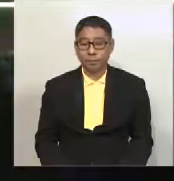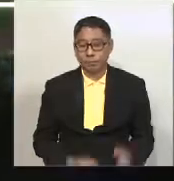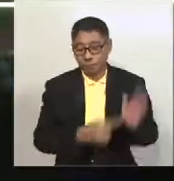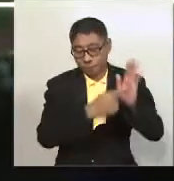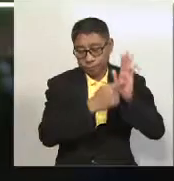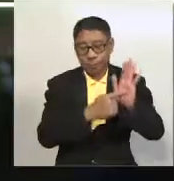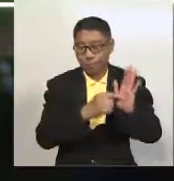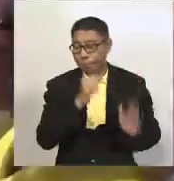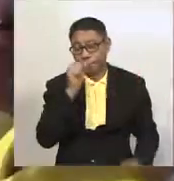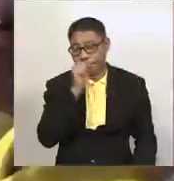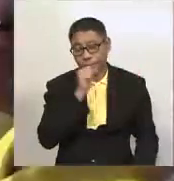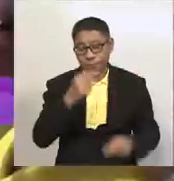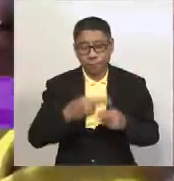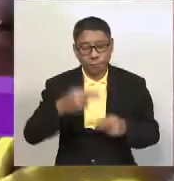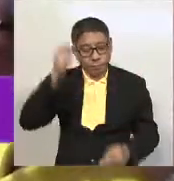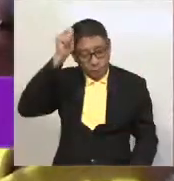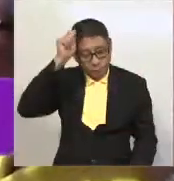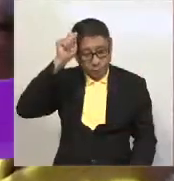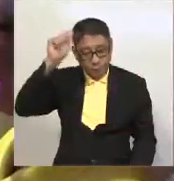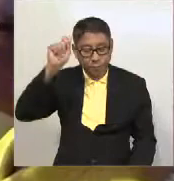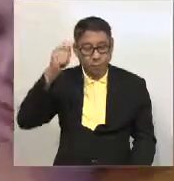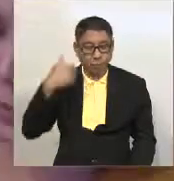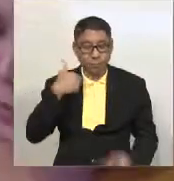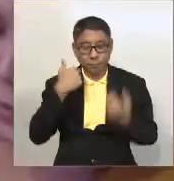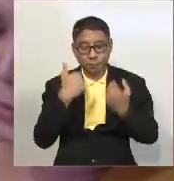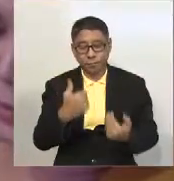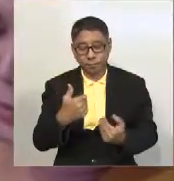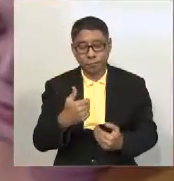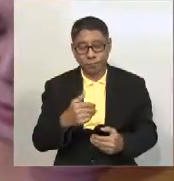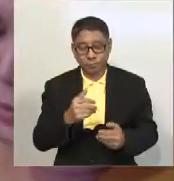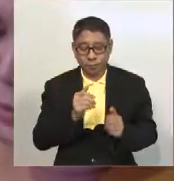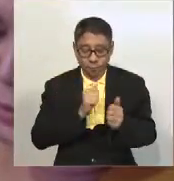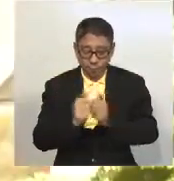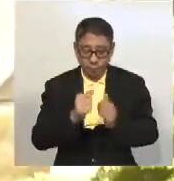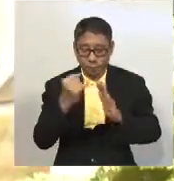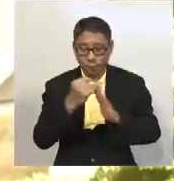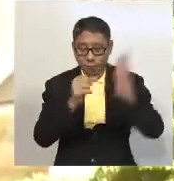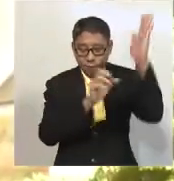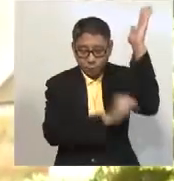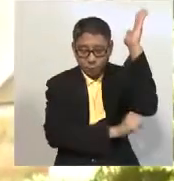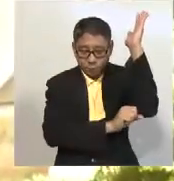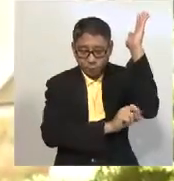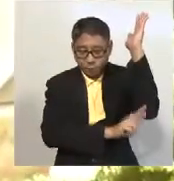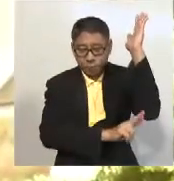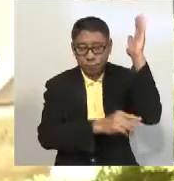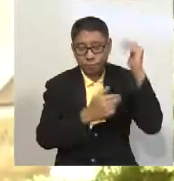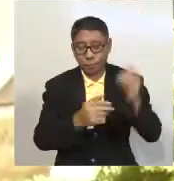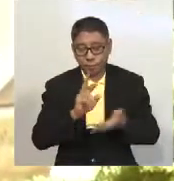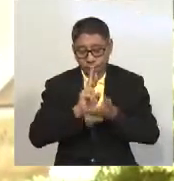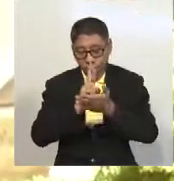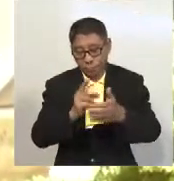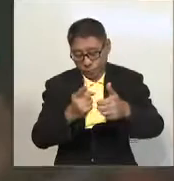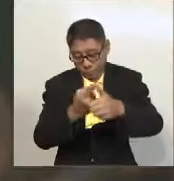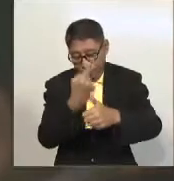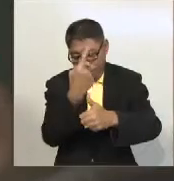นี่แหละค่ะเป็นน้ำเสียงของนายอธิวัฒน์ช้างน้อยหรือว่าน้องออฟนะคะผู้เข้าประกวดจากจังหวัดสุราษฎร์ธานีได้รับร